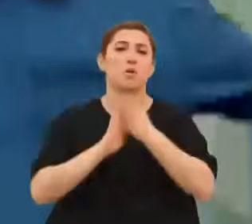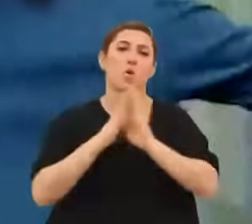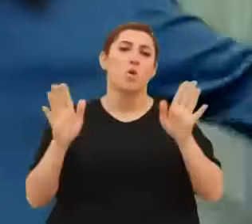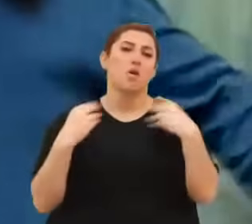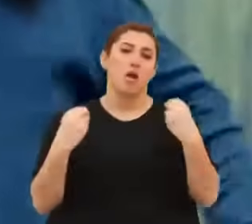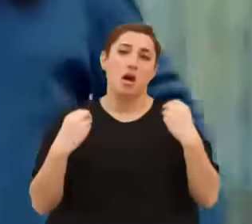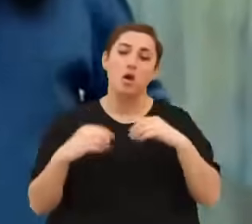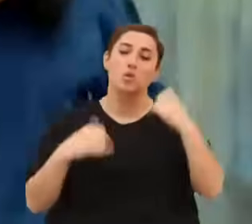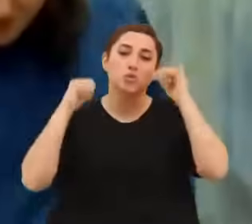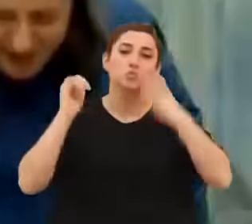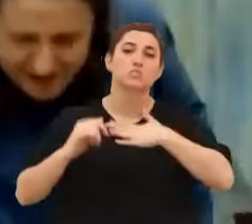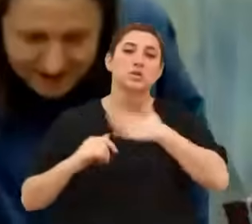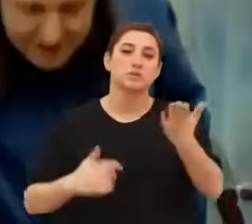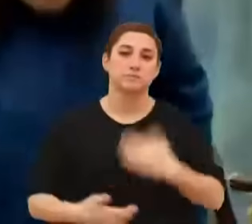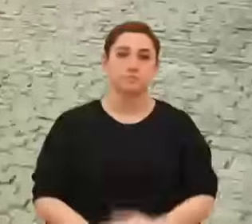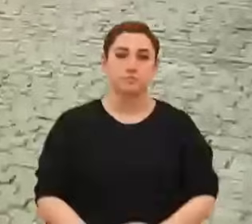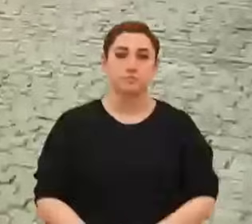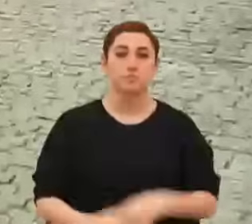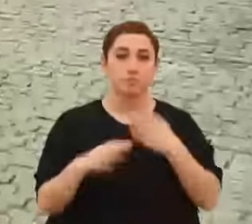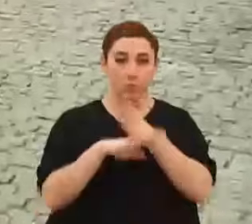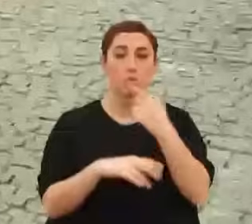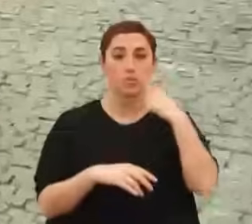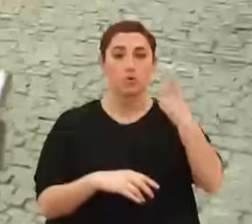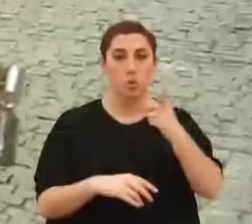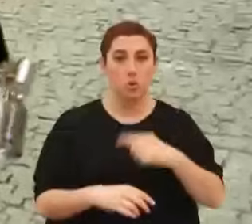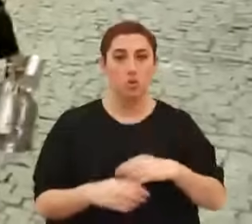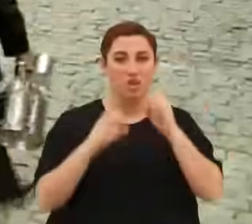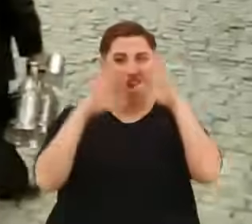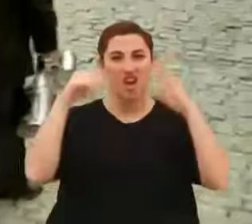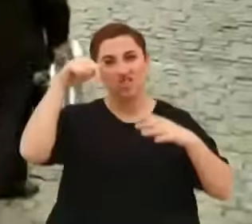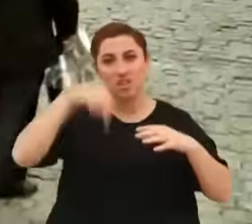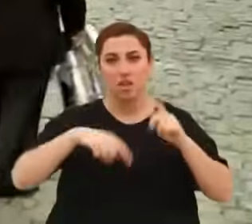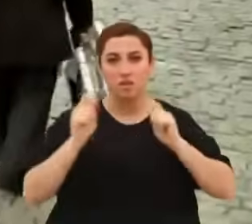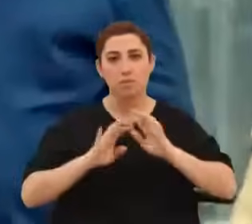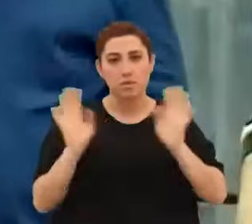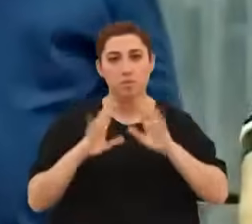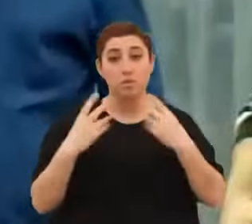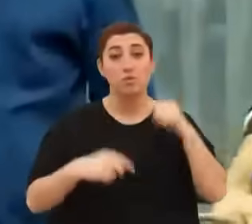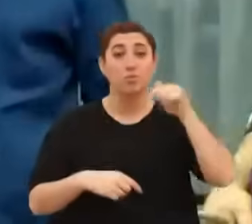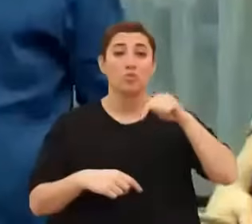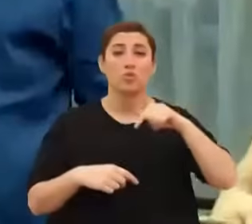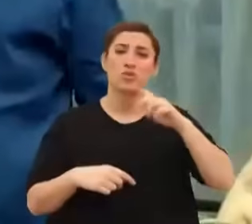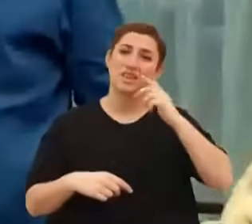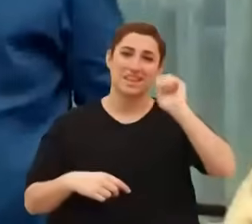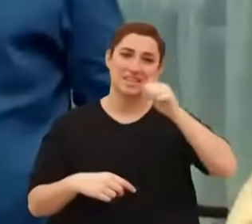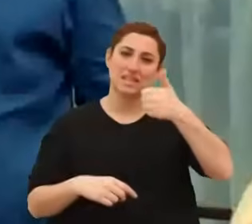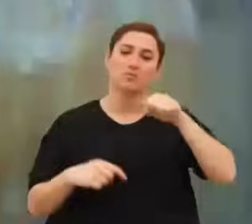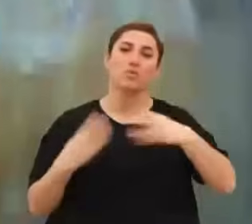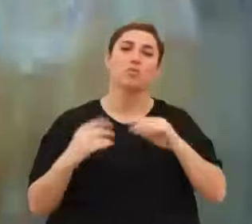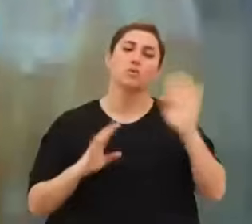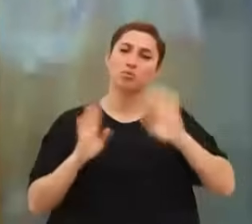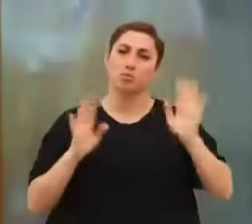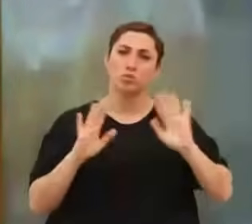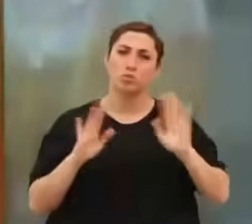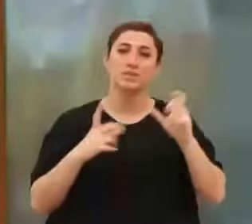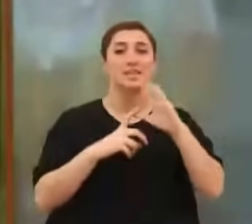ne? Ay koçum benim be. Allah, tamam. Doğru söylüyorsun. Çınar altında kurarız bir masa. Tamam. Tamam oldu ama bugün ama yarın. Yarın yaparız. Tabii